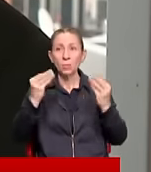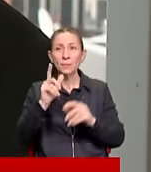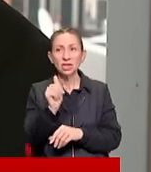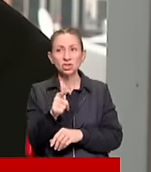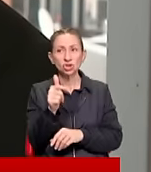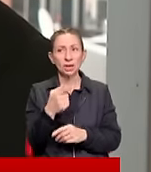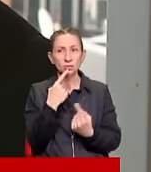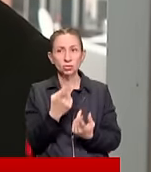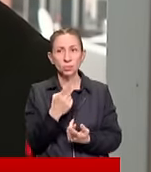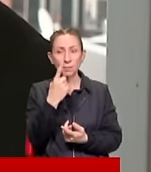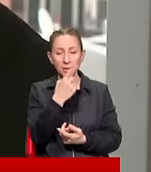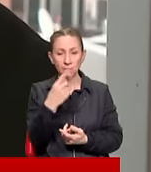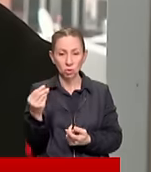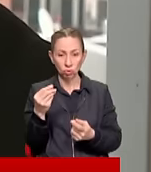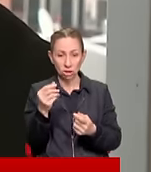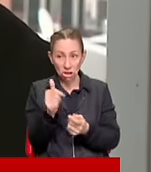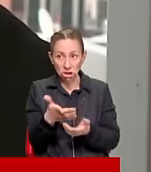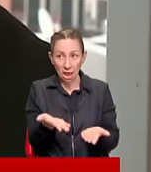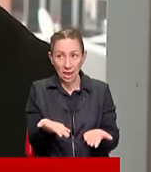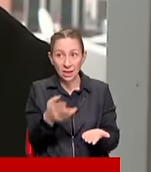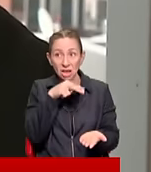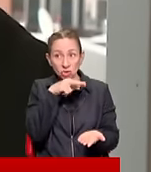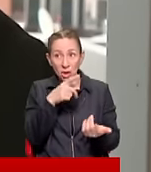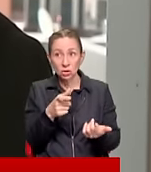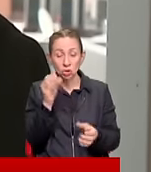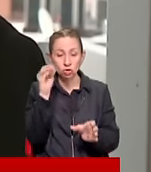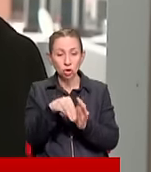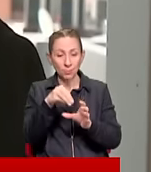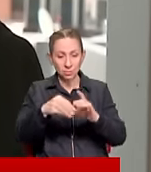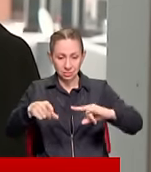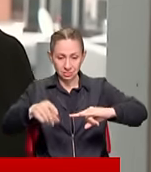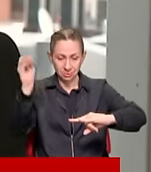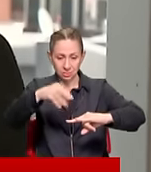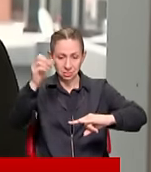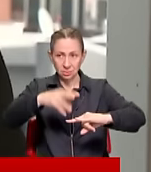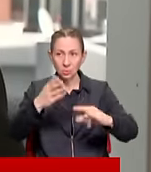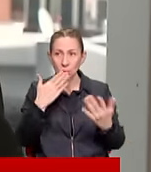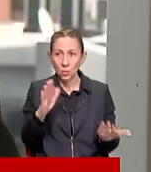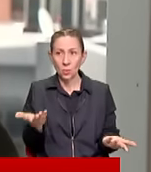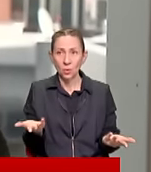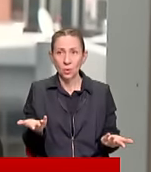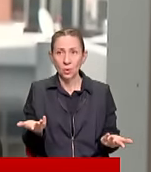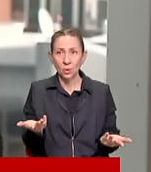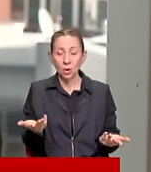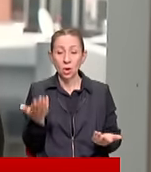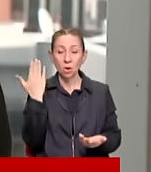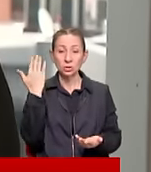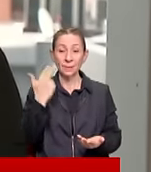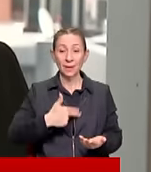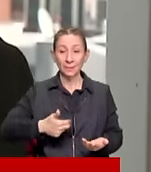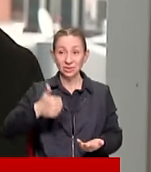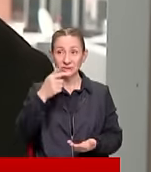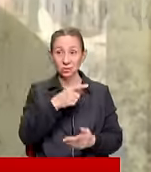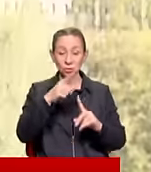ilçeden bahsediyoruz. Bir milyonluk ilçeden bahsediyoruz. Çöpler içerisinde yaşayan bir Keçiören'den bahsediyoruz. Önceki belediye maalesef